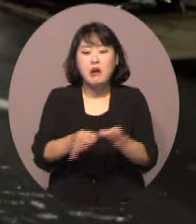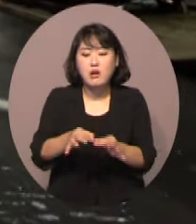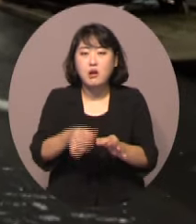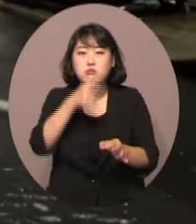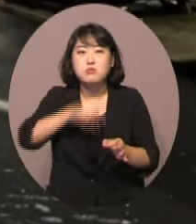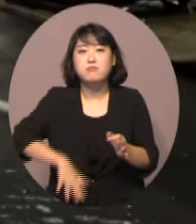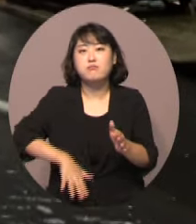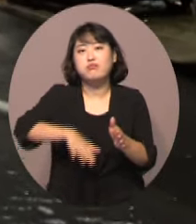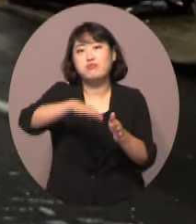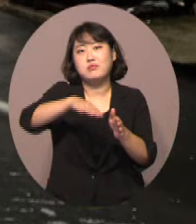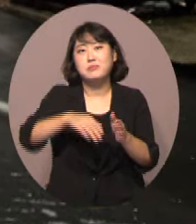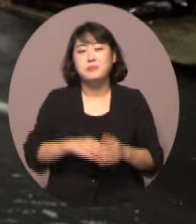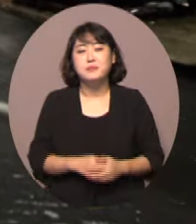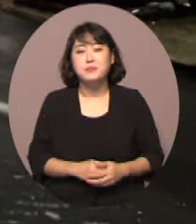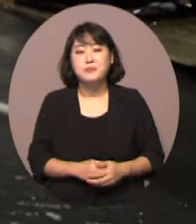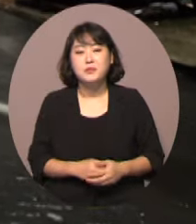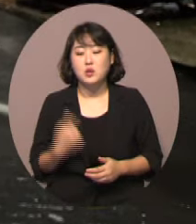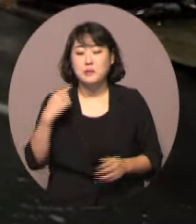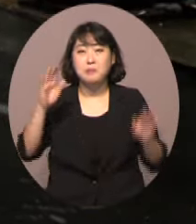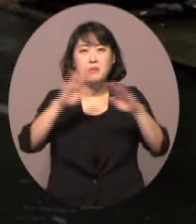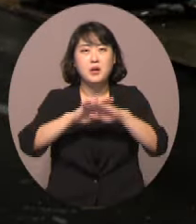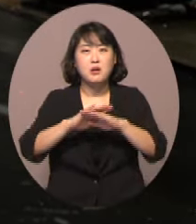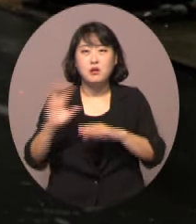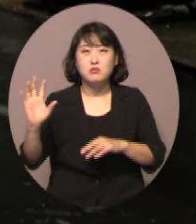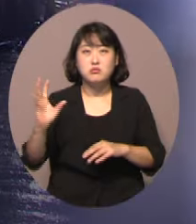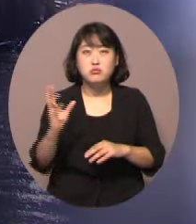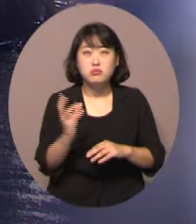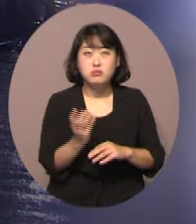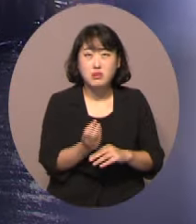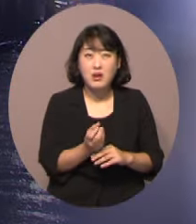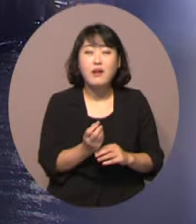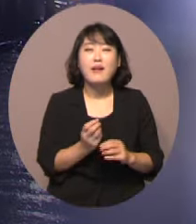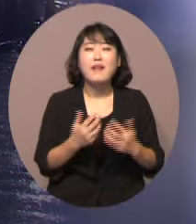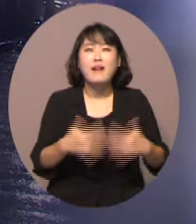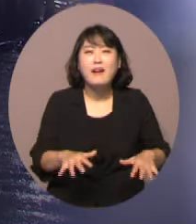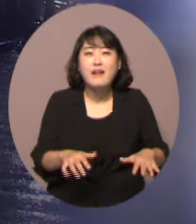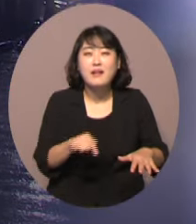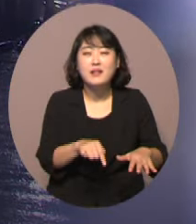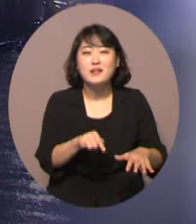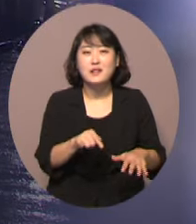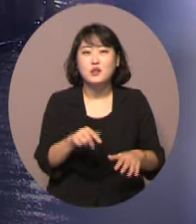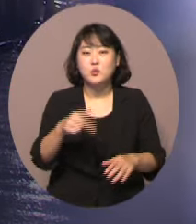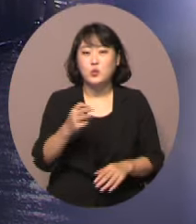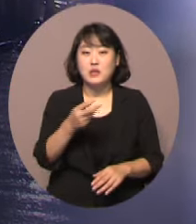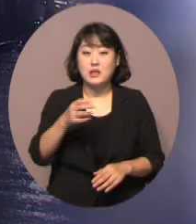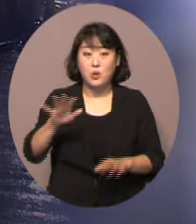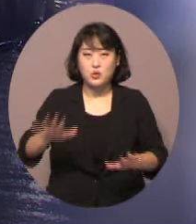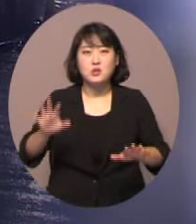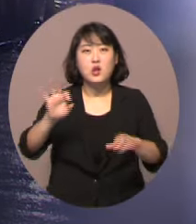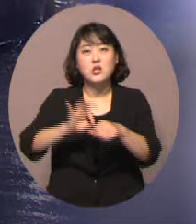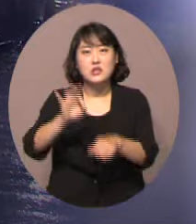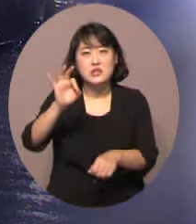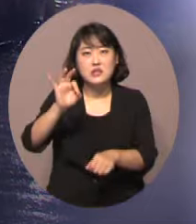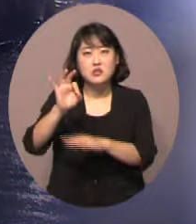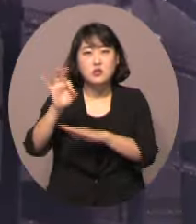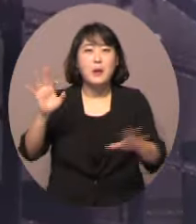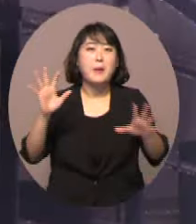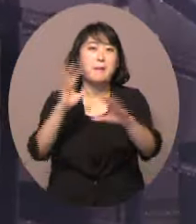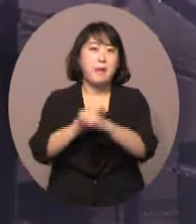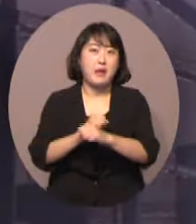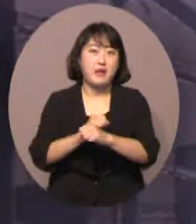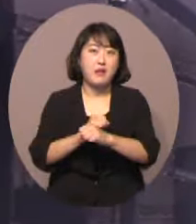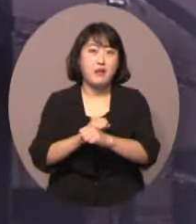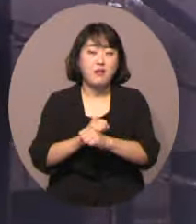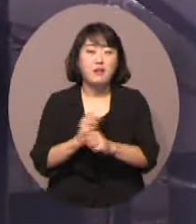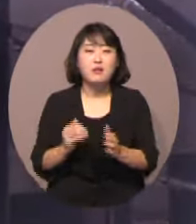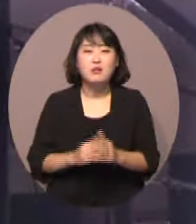물에 잠겼습니다. 어젯밤 열대저압부로 약화된 태풍 종다리가 오늘 오전 10시를 기해 소멸된 가운데 태안과